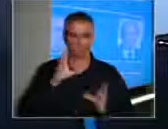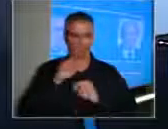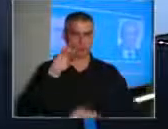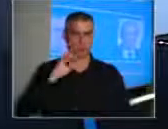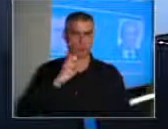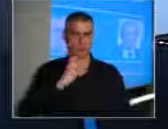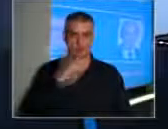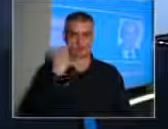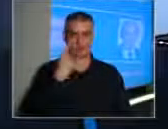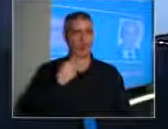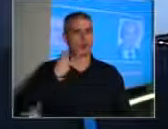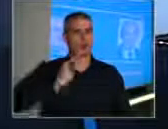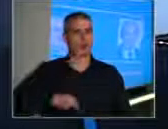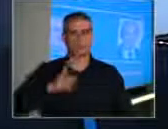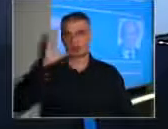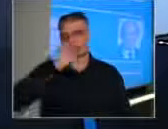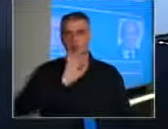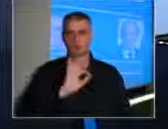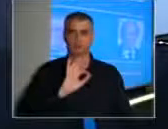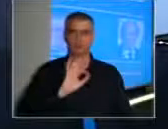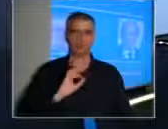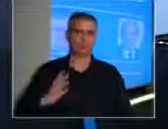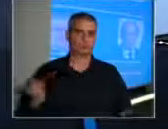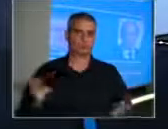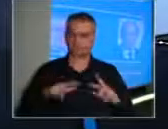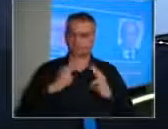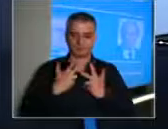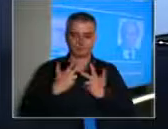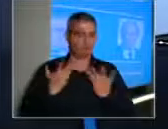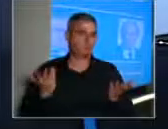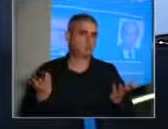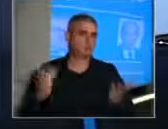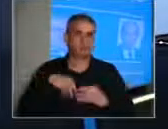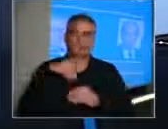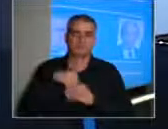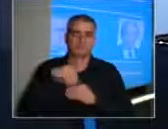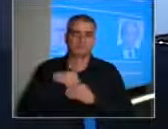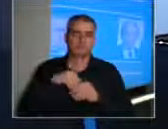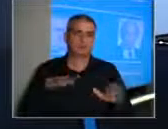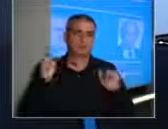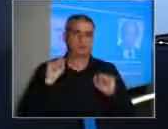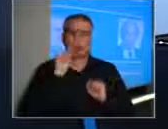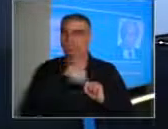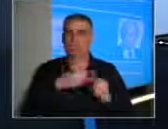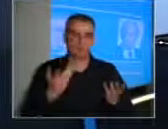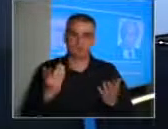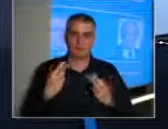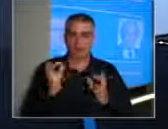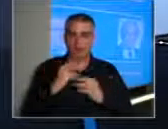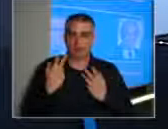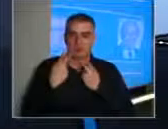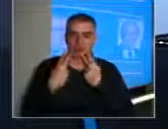באמת היה מחויב לאג'נדה שלו. והציבור מצביע, אתה יודע, ברגליים, כרגע עוד לא, אין לנו